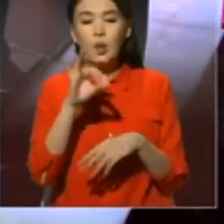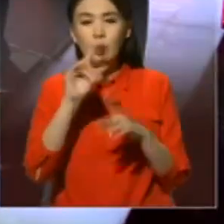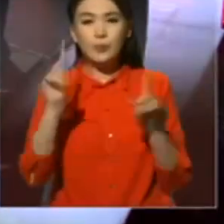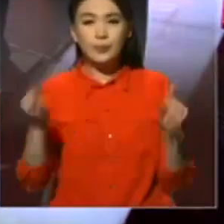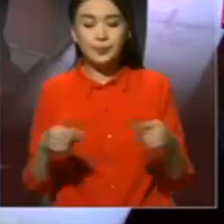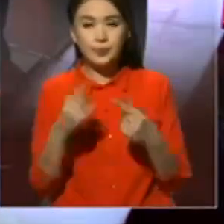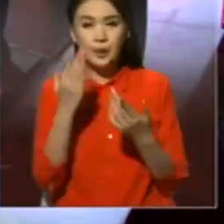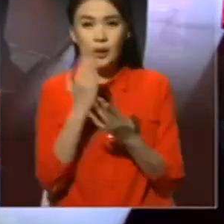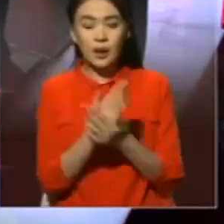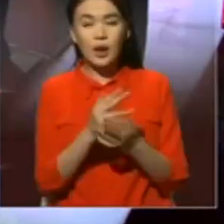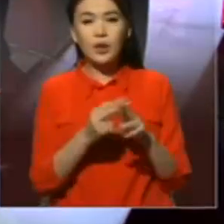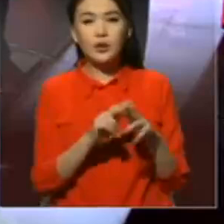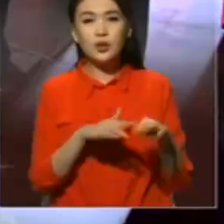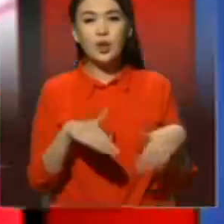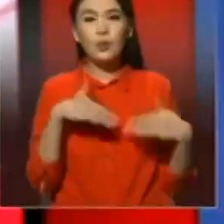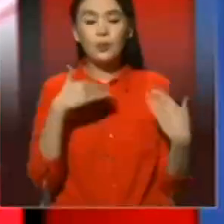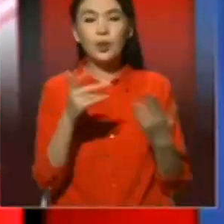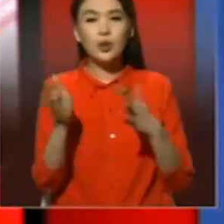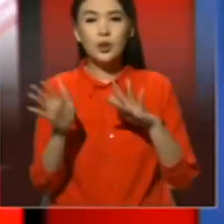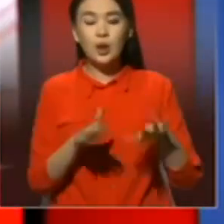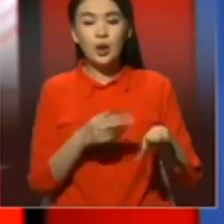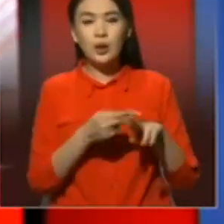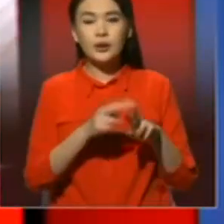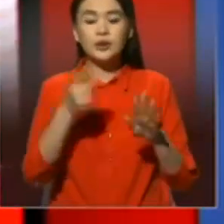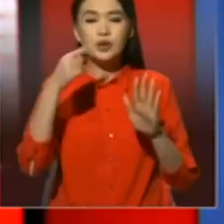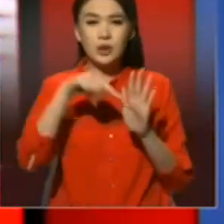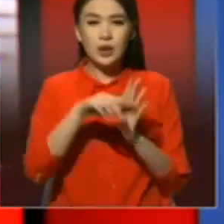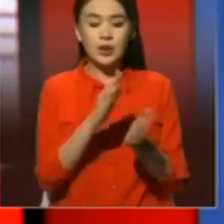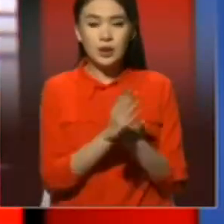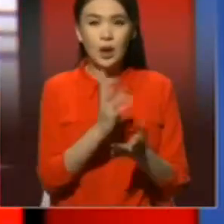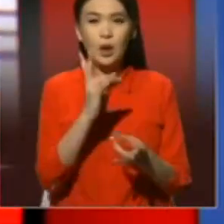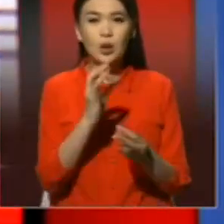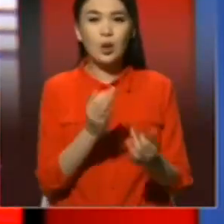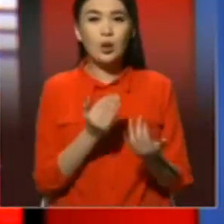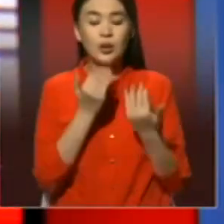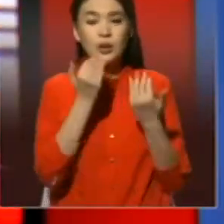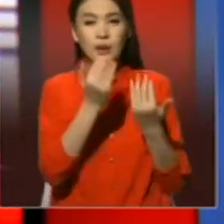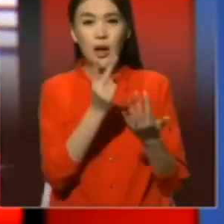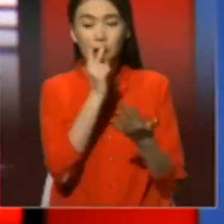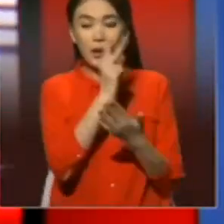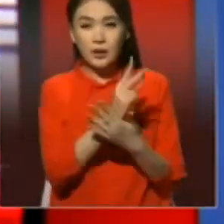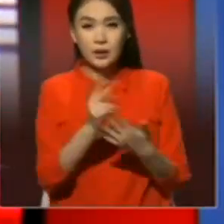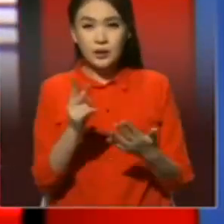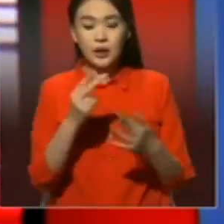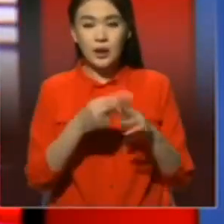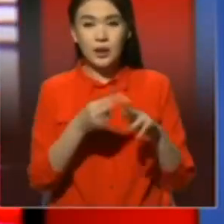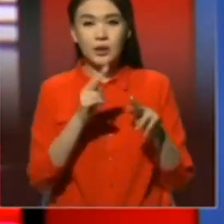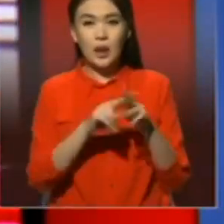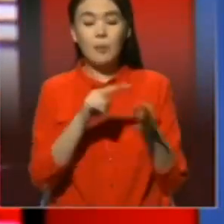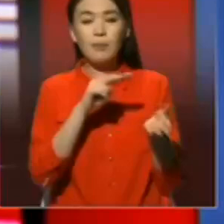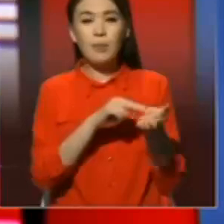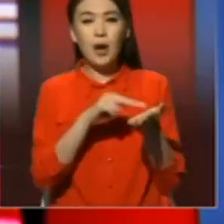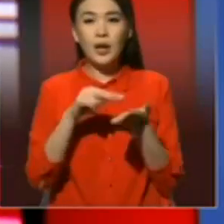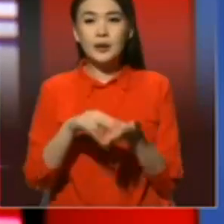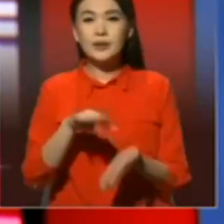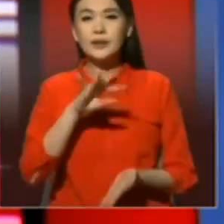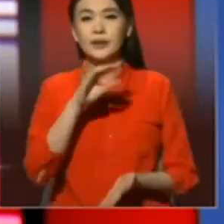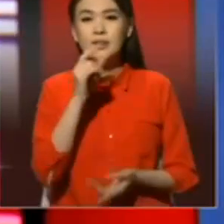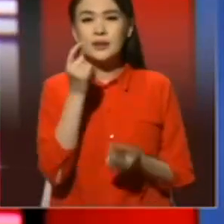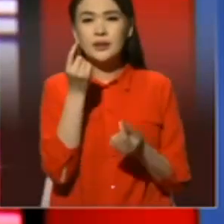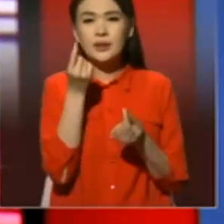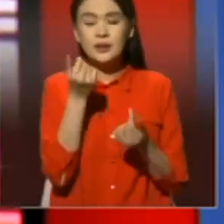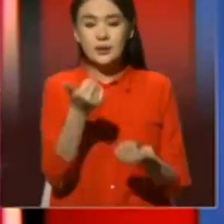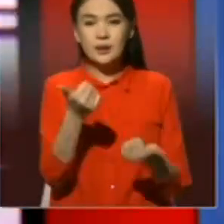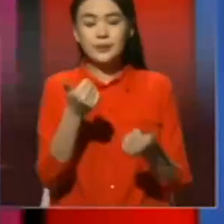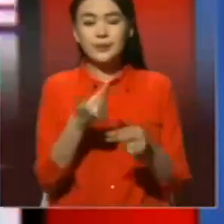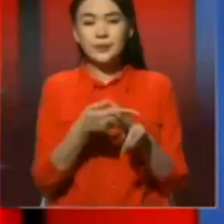бар. Олардың өткізетін іс-шаралары бар. Оларға қарайтын болсақ, бүгінгі нарық бағасымен қарағанда тиын-тебен. Әлішер